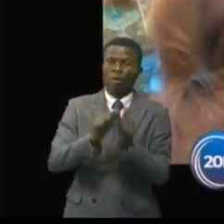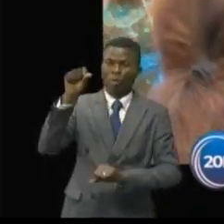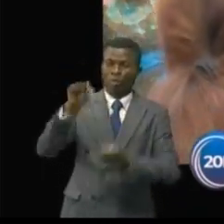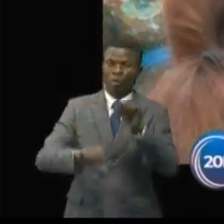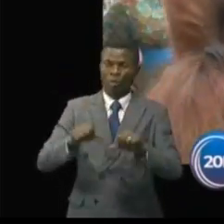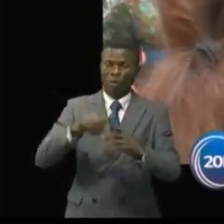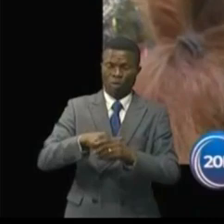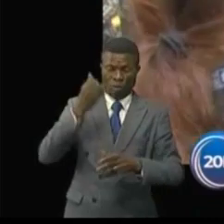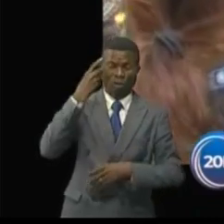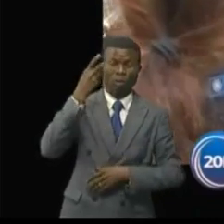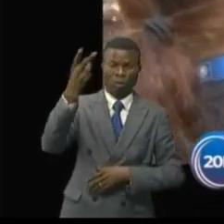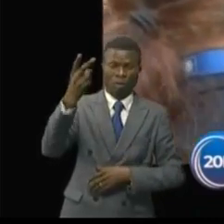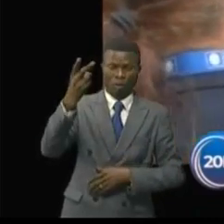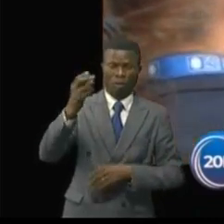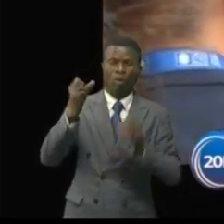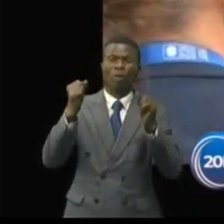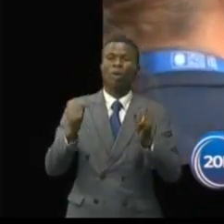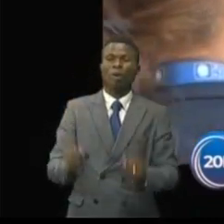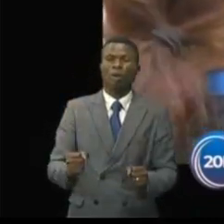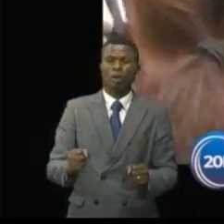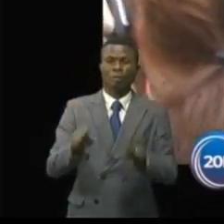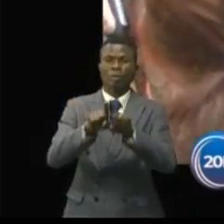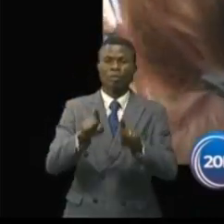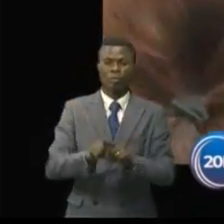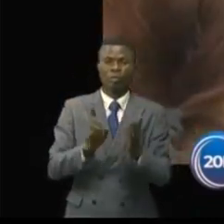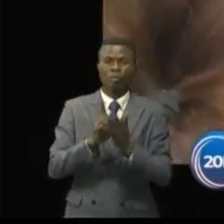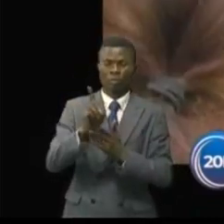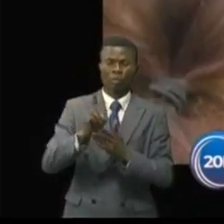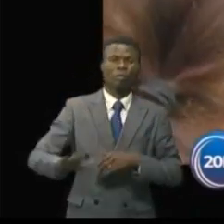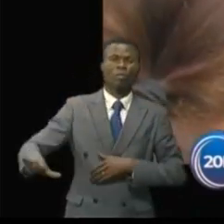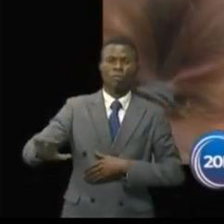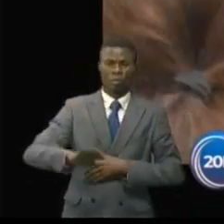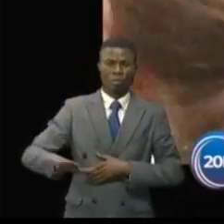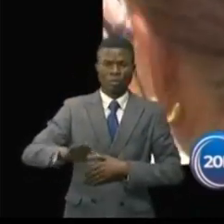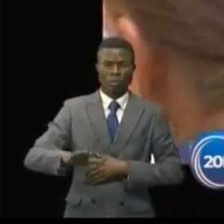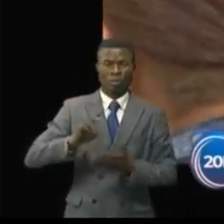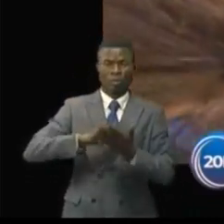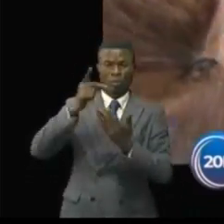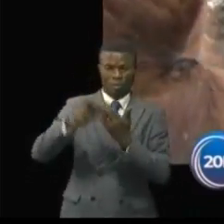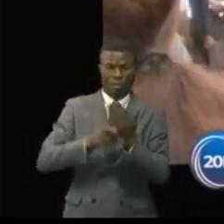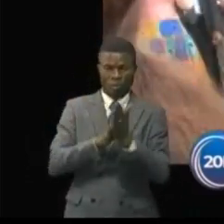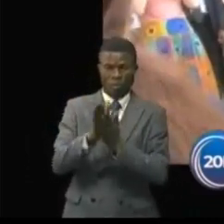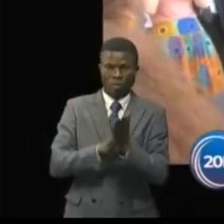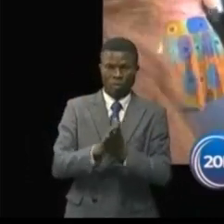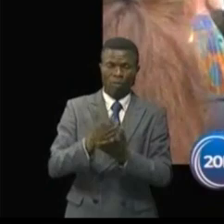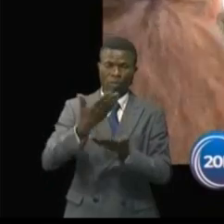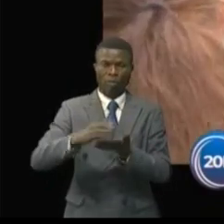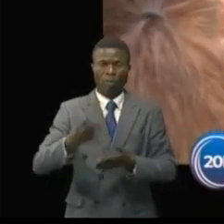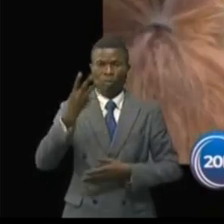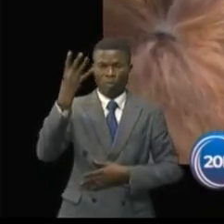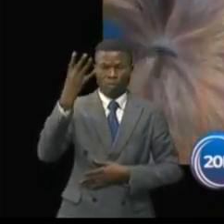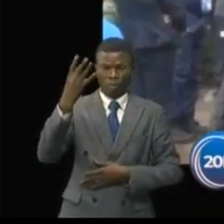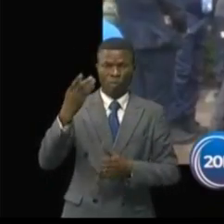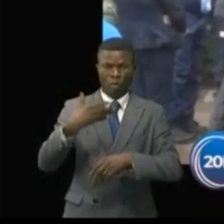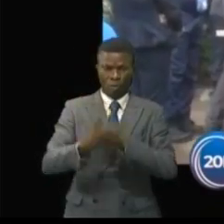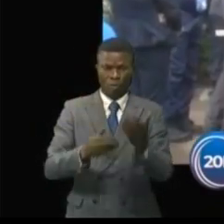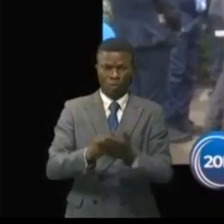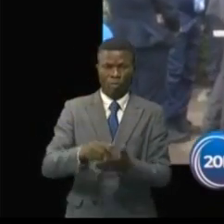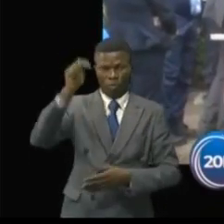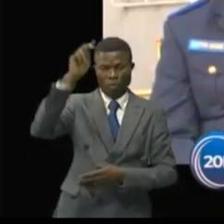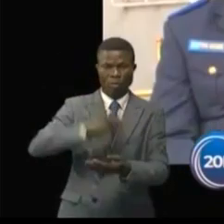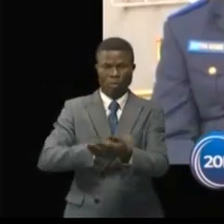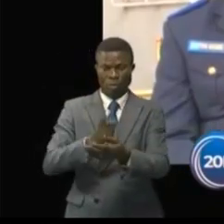une perspective de stabilisation et de développement du pays. Et ces programmes concernent quatre zones d'intervention, à savoir le Nord